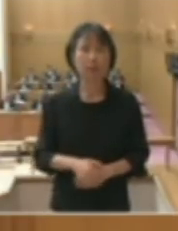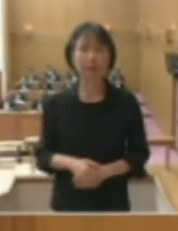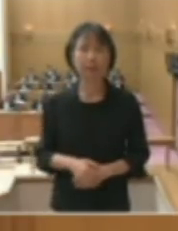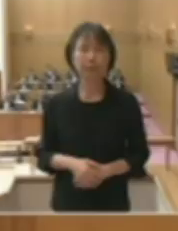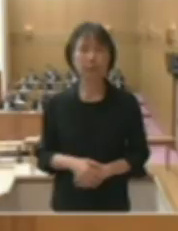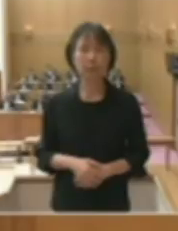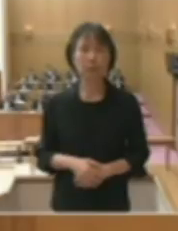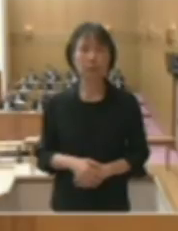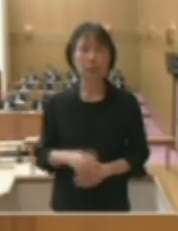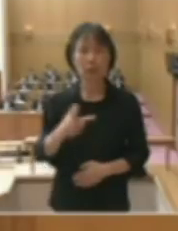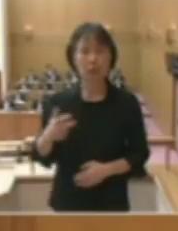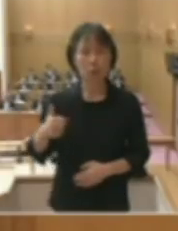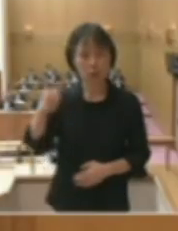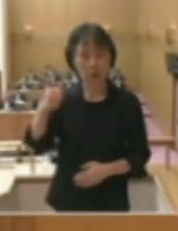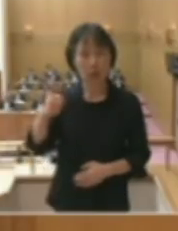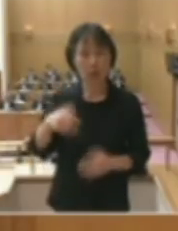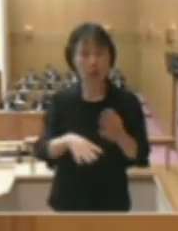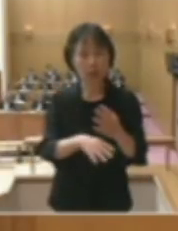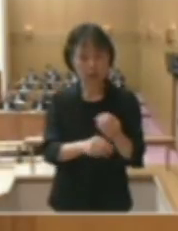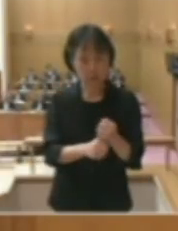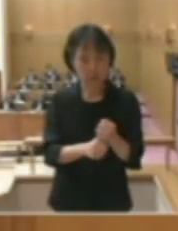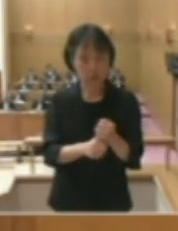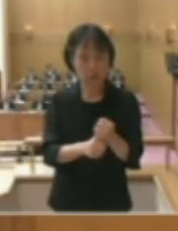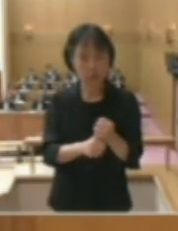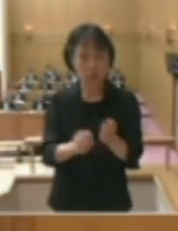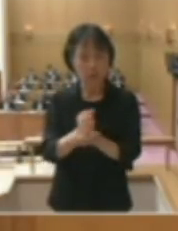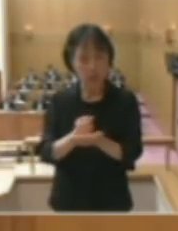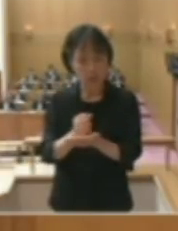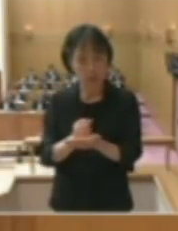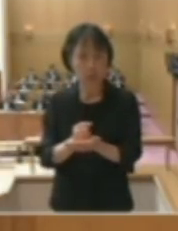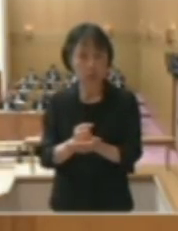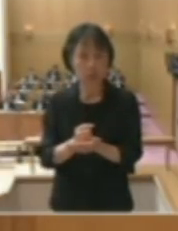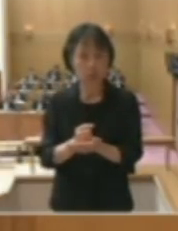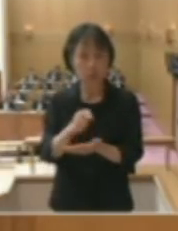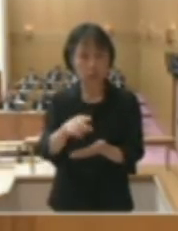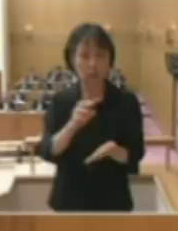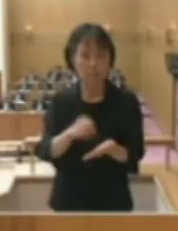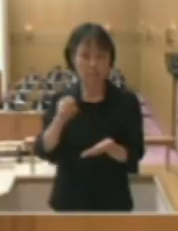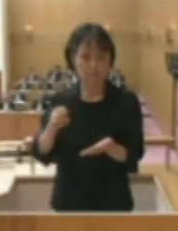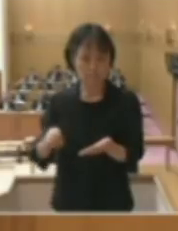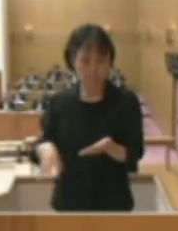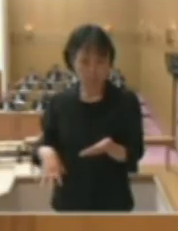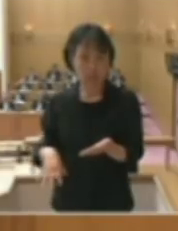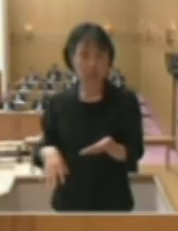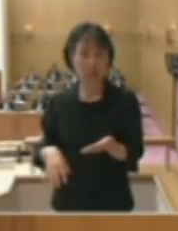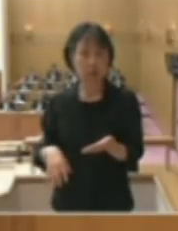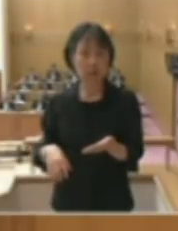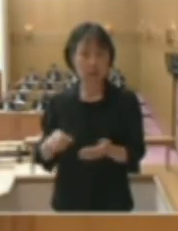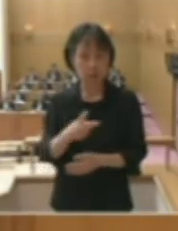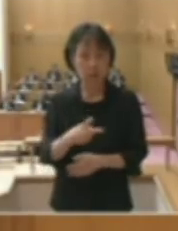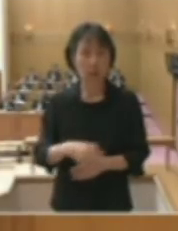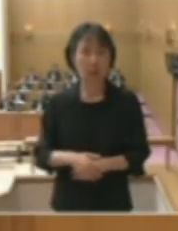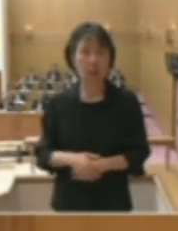とは市長がいつ、どういうタイミングで撤廃の芽を出し、あるいは撤廃声明を